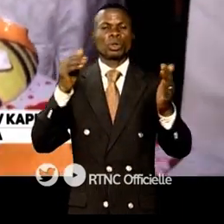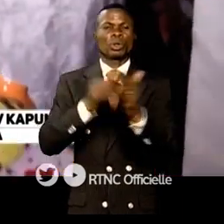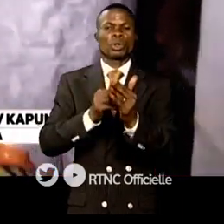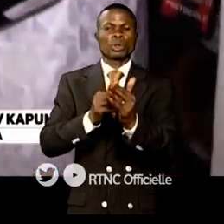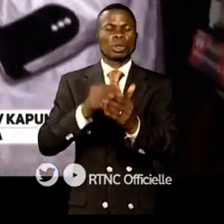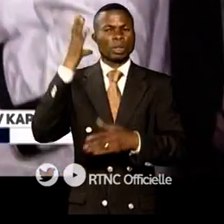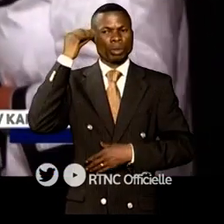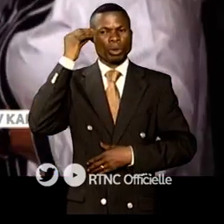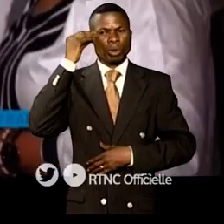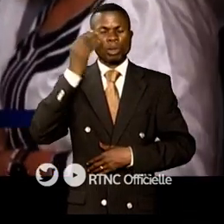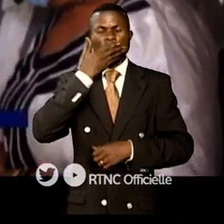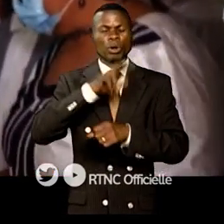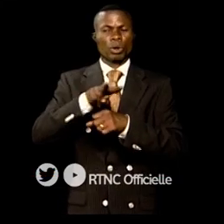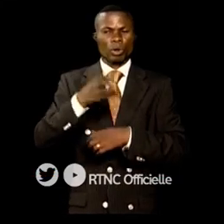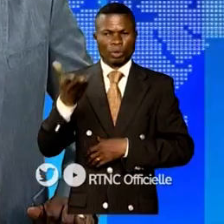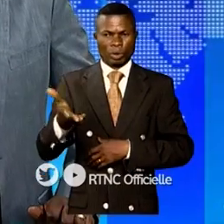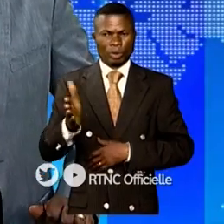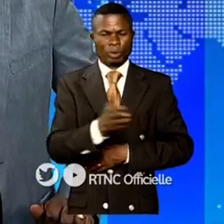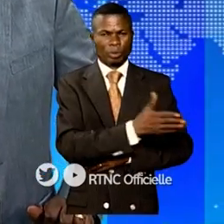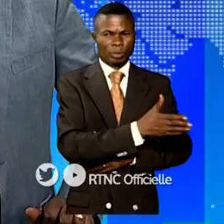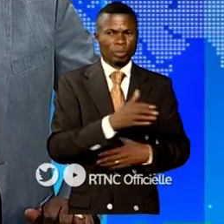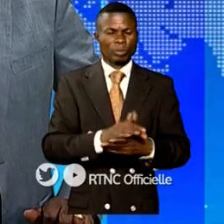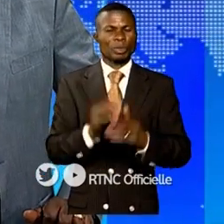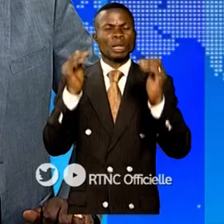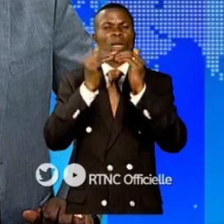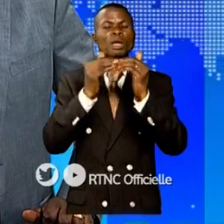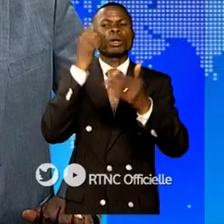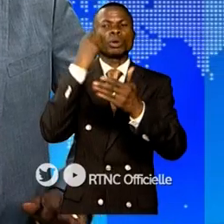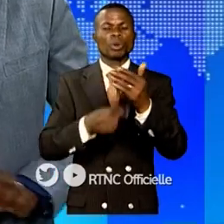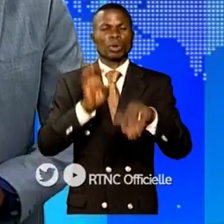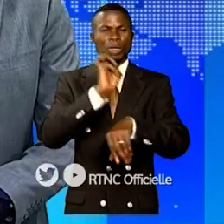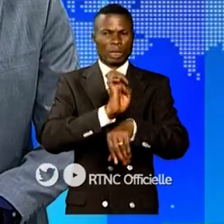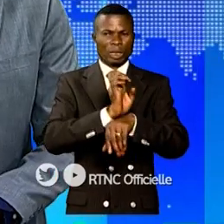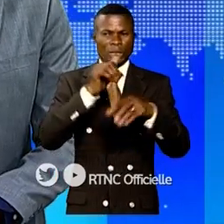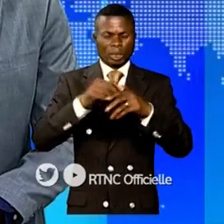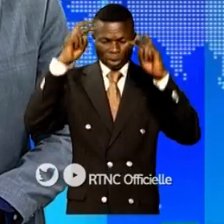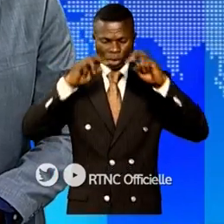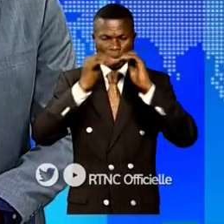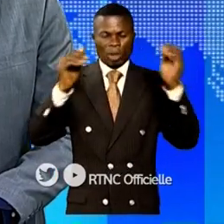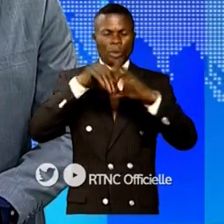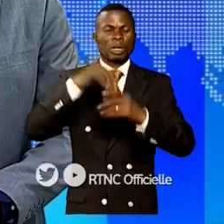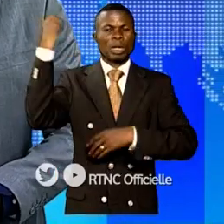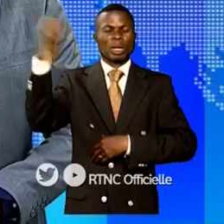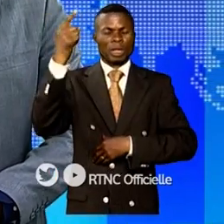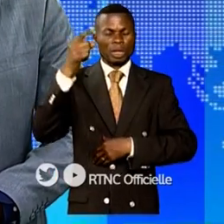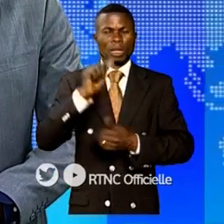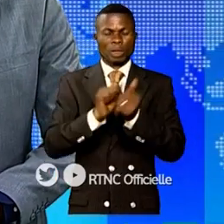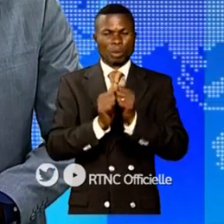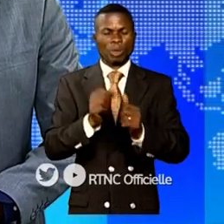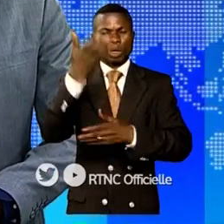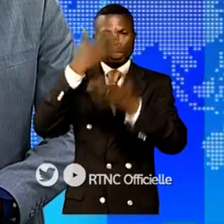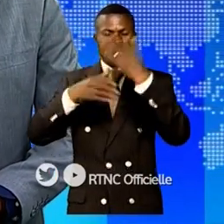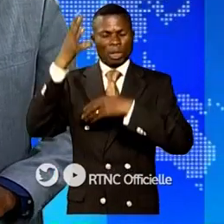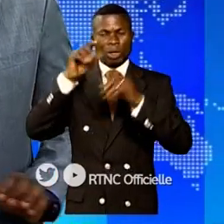contre la maladie de COVID-19. Quel est l'apport des religions dans la recherche de la paix dans le monde? Cette question a alimenté les échanges